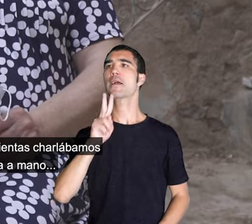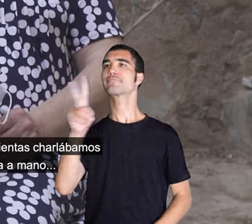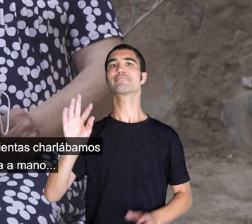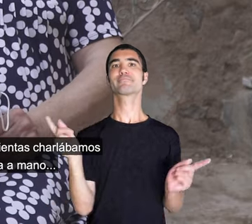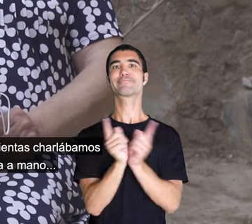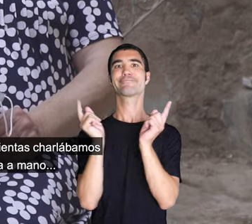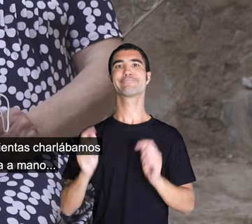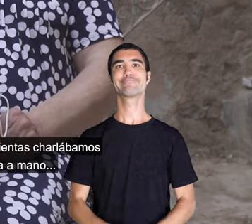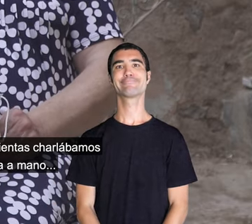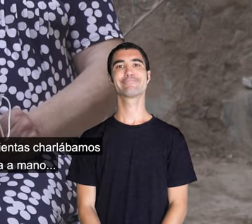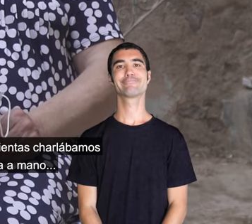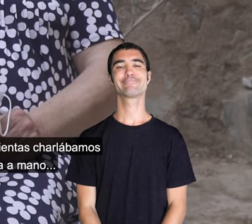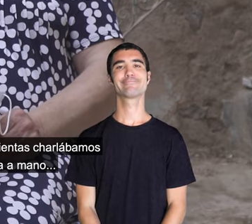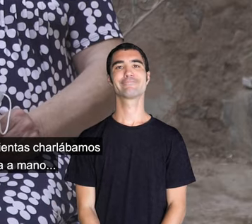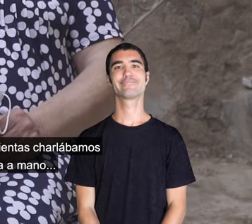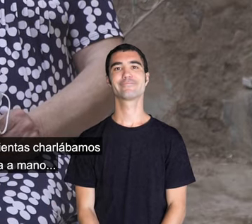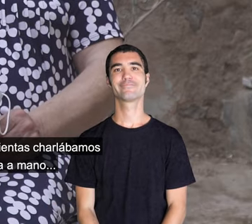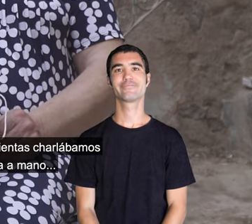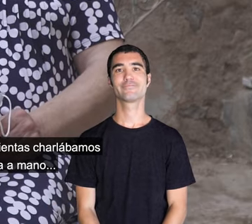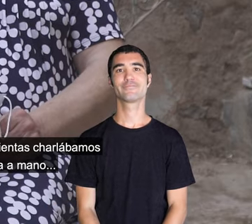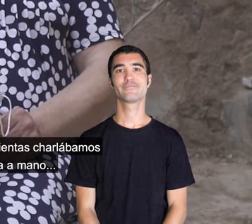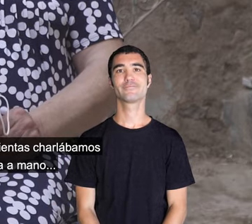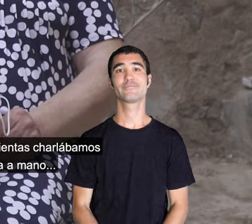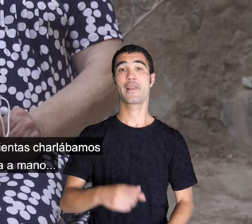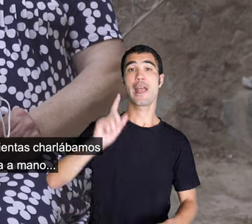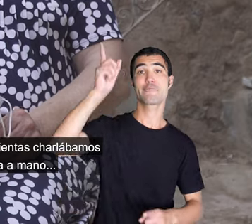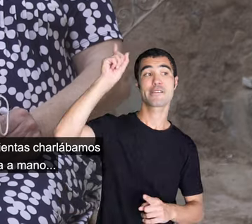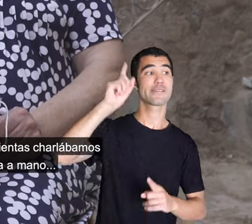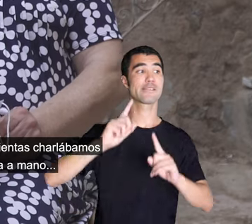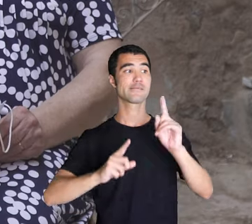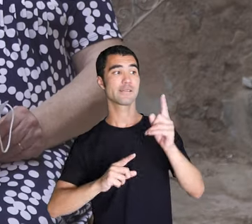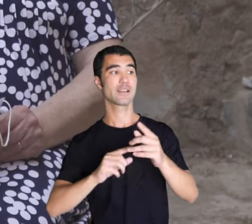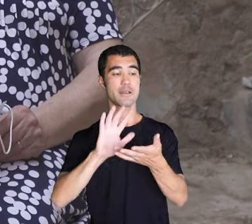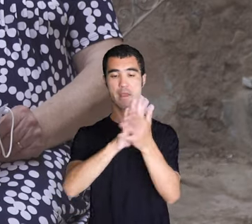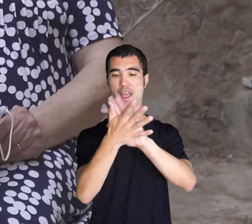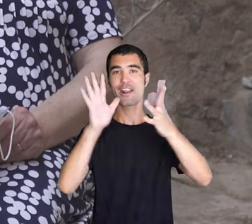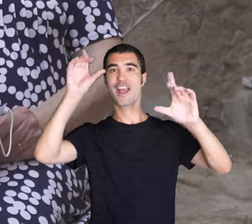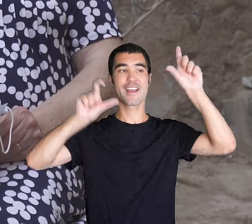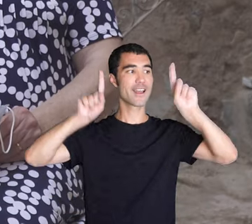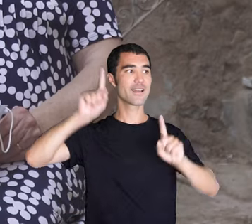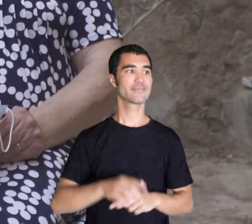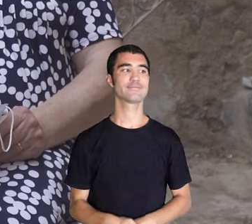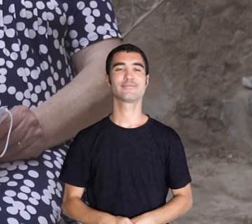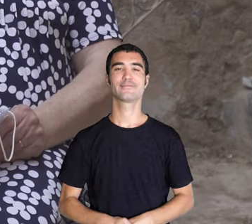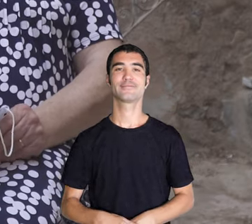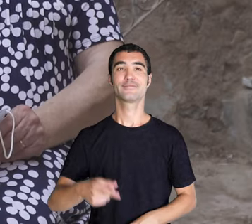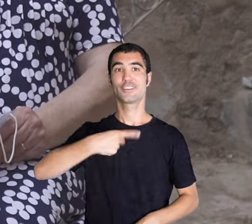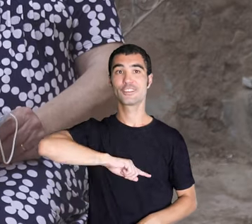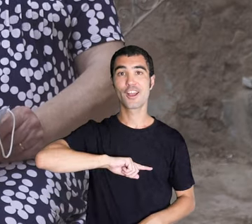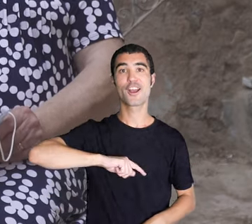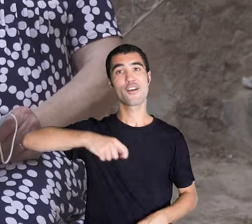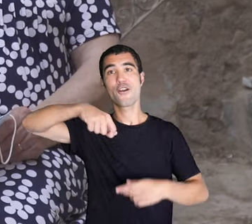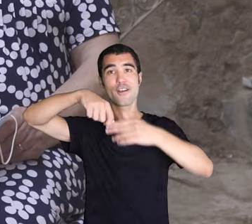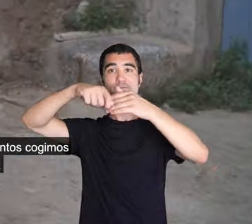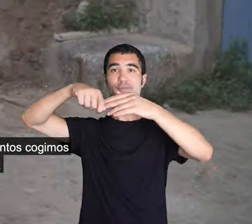Sí. No, però... i feta la maixina, i feta la maixina, feta i quantes d'aquestes, els empatinàvem amb els